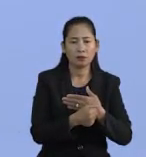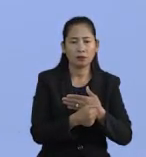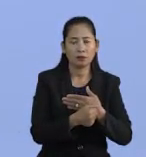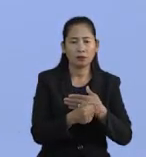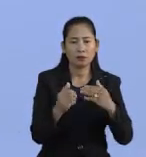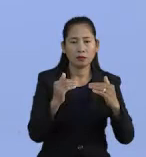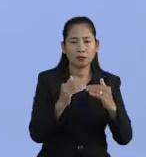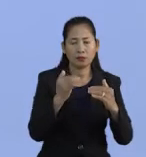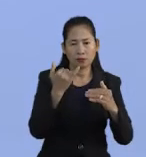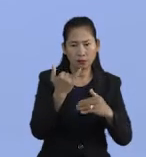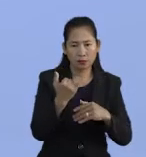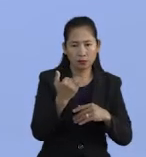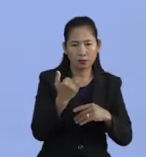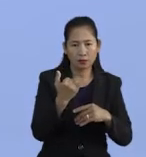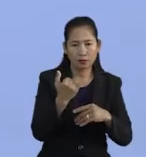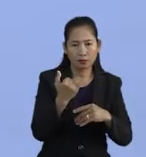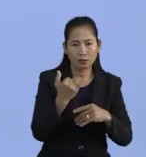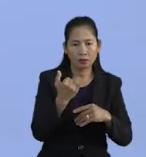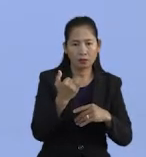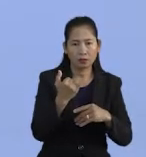mà nâng bà muối